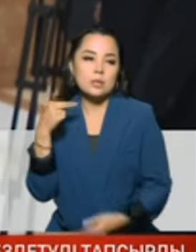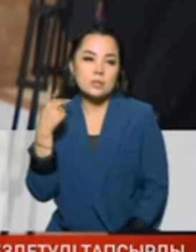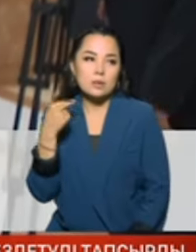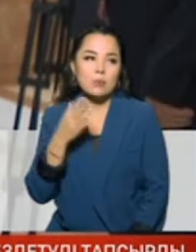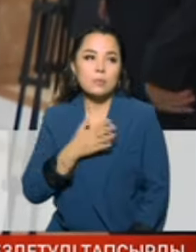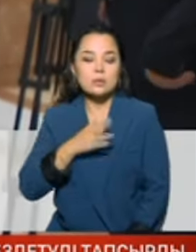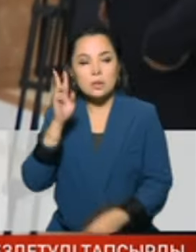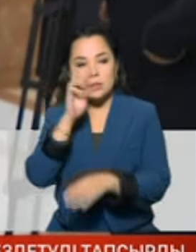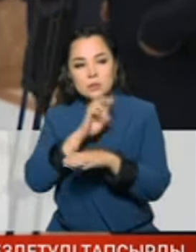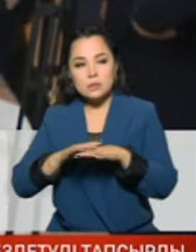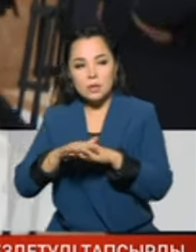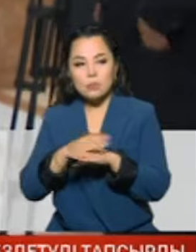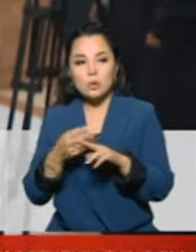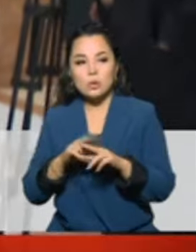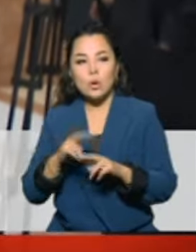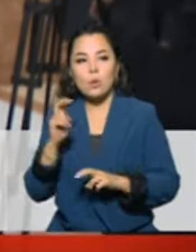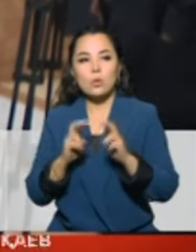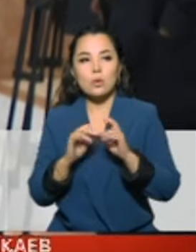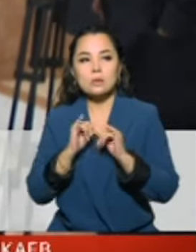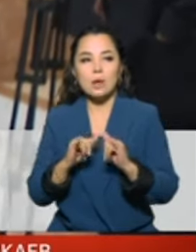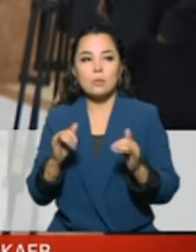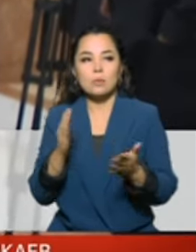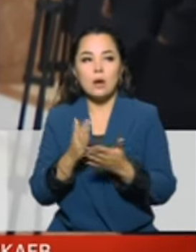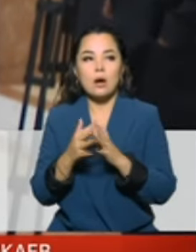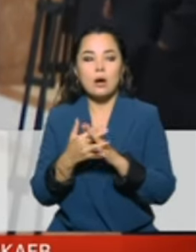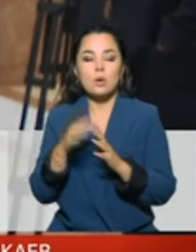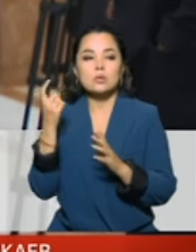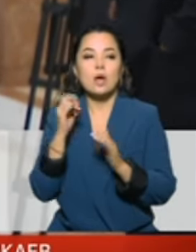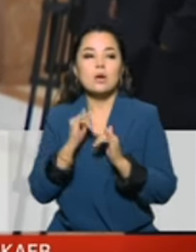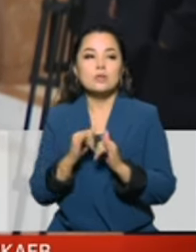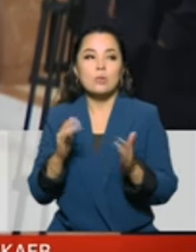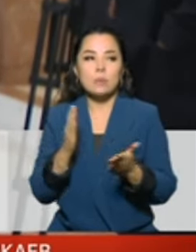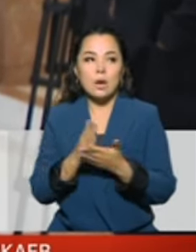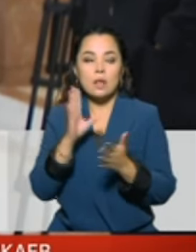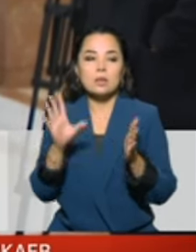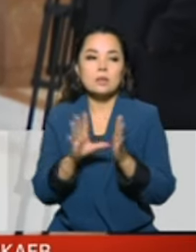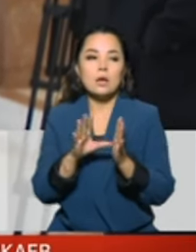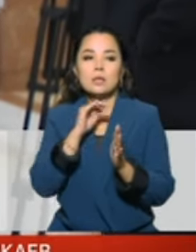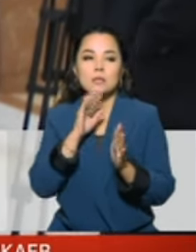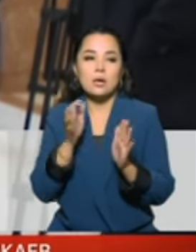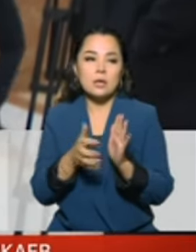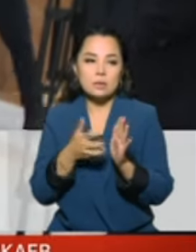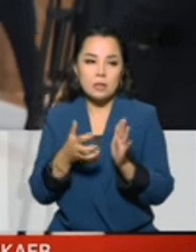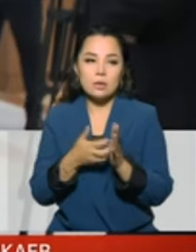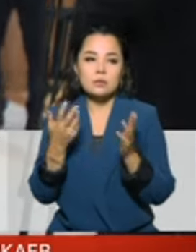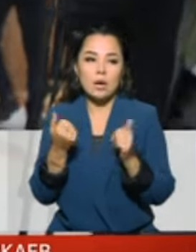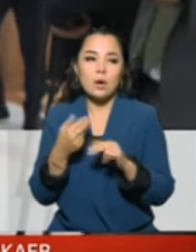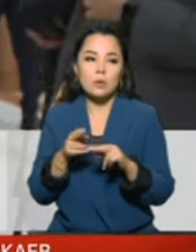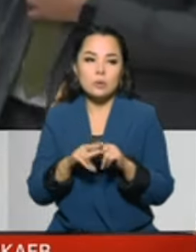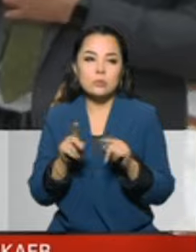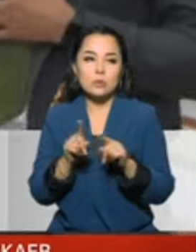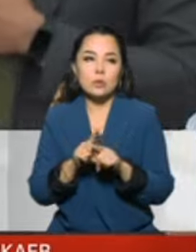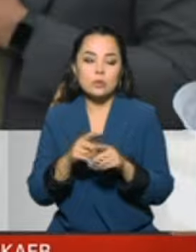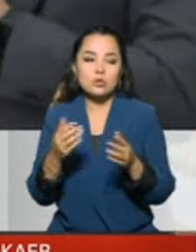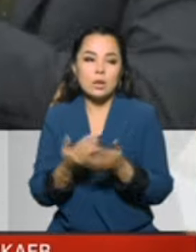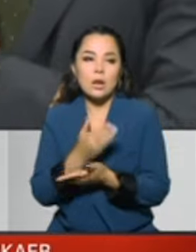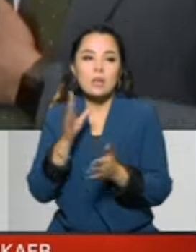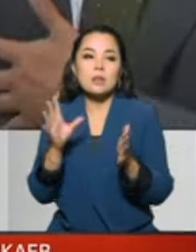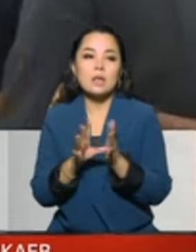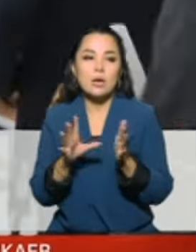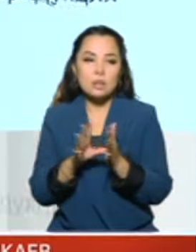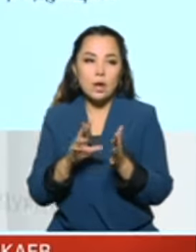Біздің елімізде мына өнеркәсіп дамып жатыр, ауыл шаруашылық дамып жатыр, сондықтан энергия жетпейді. Бұл жаңа энергияның көзі болып